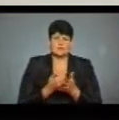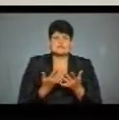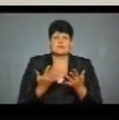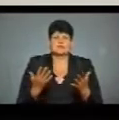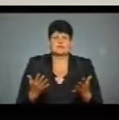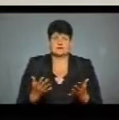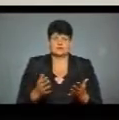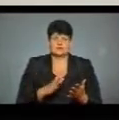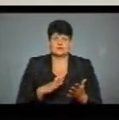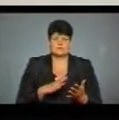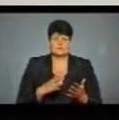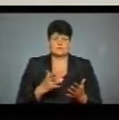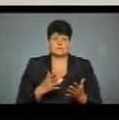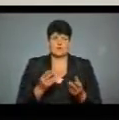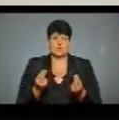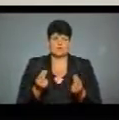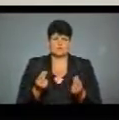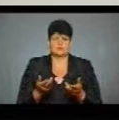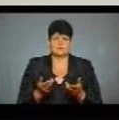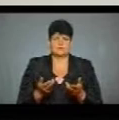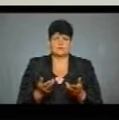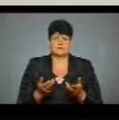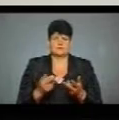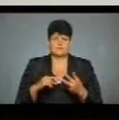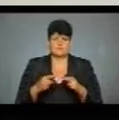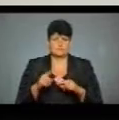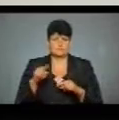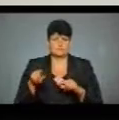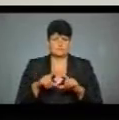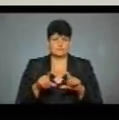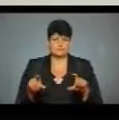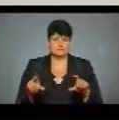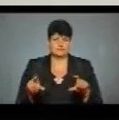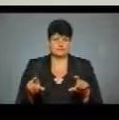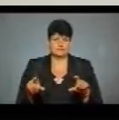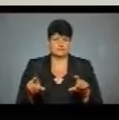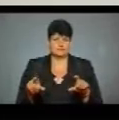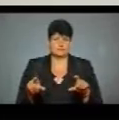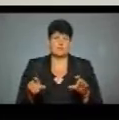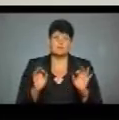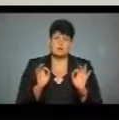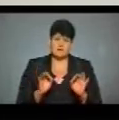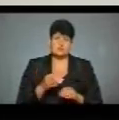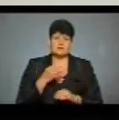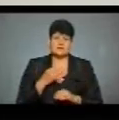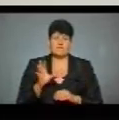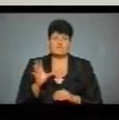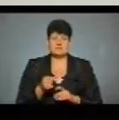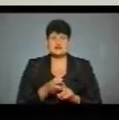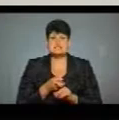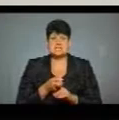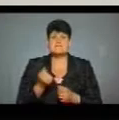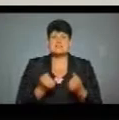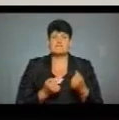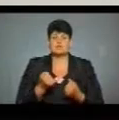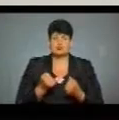обходилося євробляхеру розмитнити свою автівку? Ну, так як ви правильно зауважили, що це все залежить від